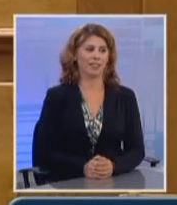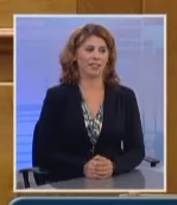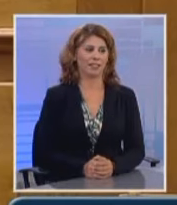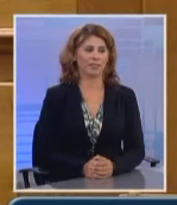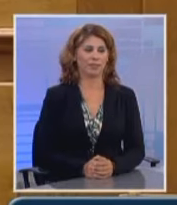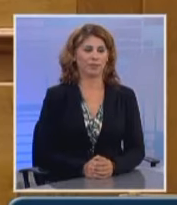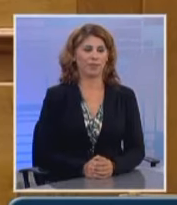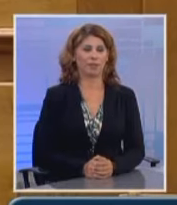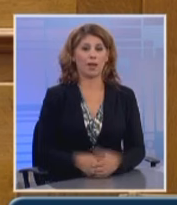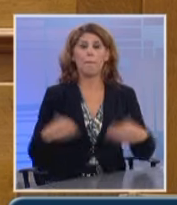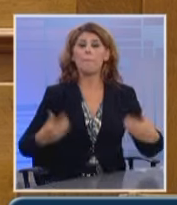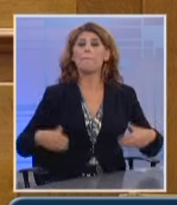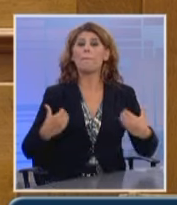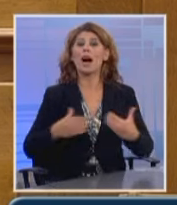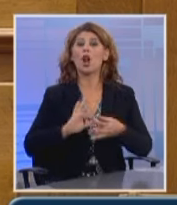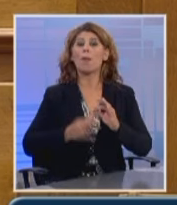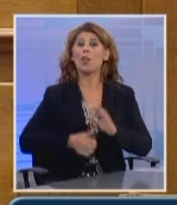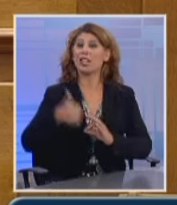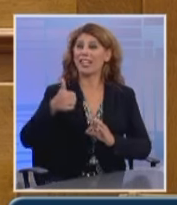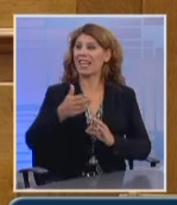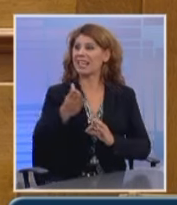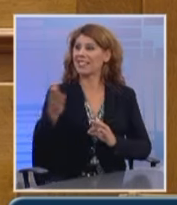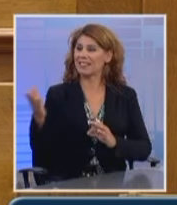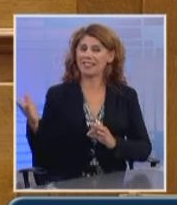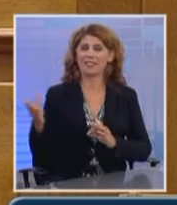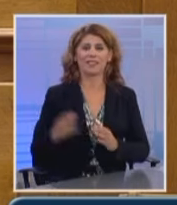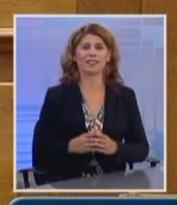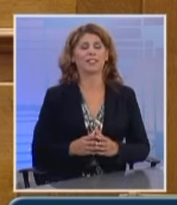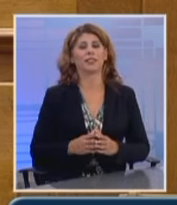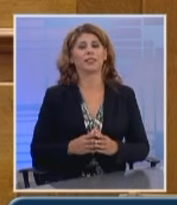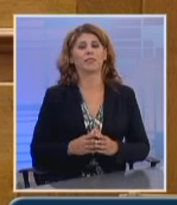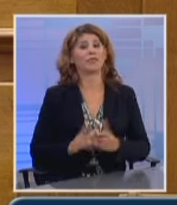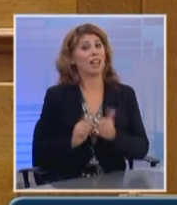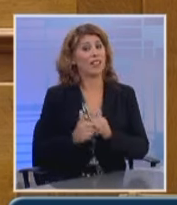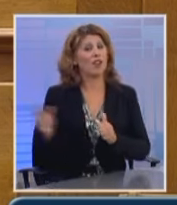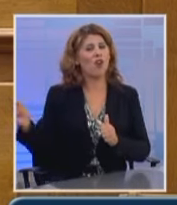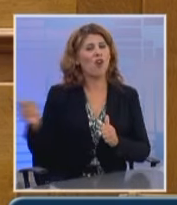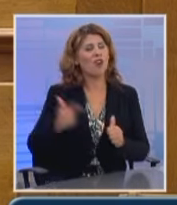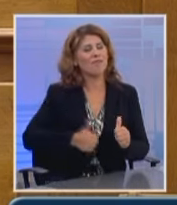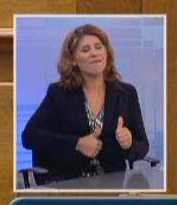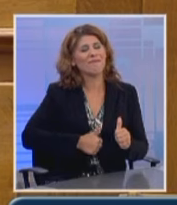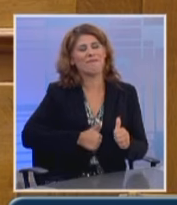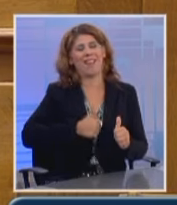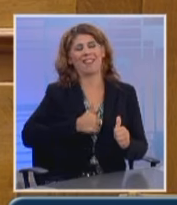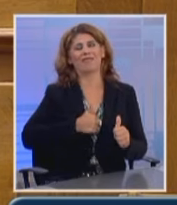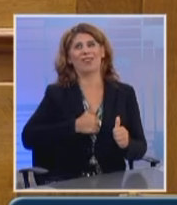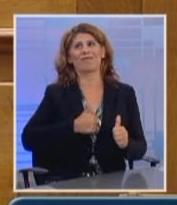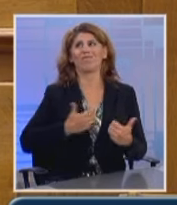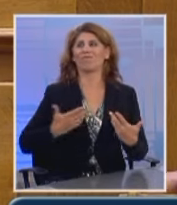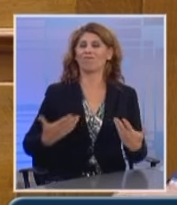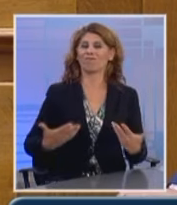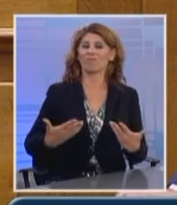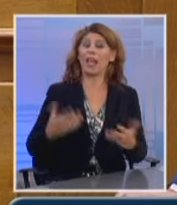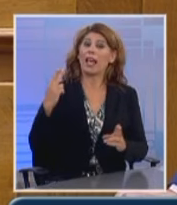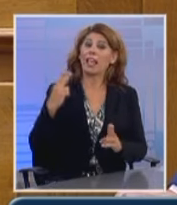τους παραολυμπιονίκες και τους αθλητές που μας έκαναν περήφανους και